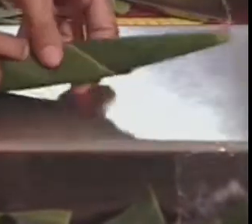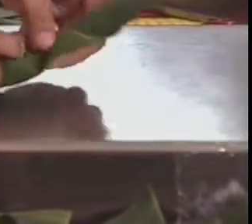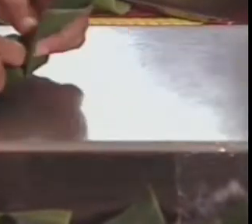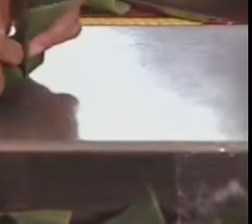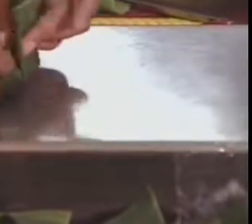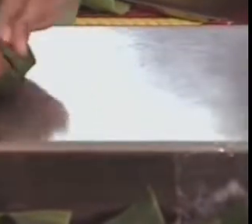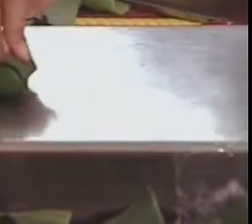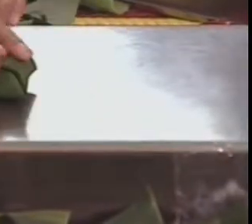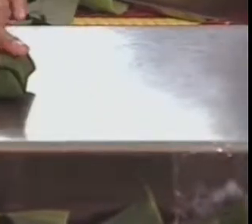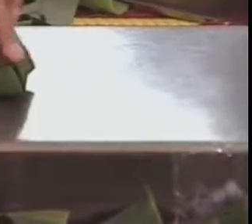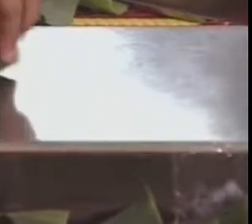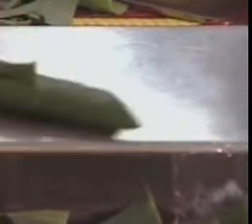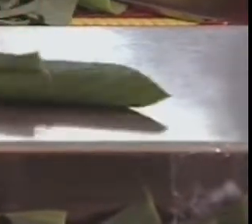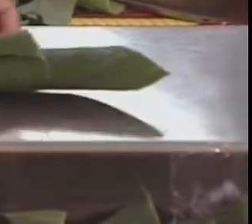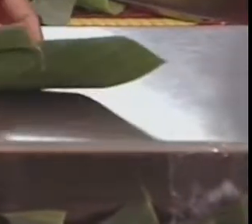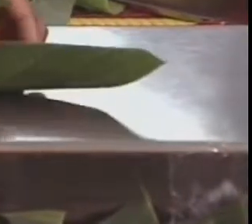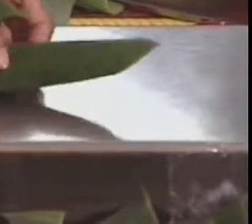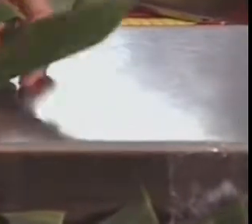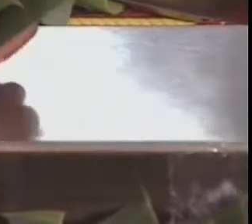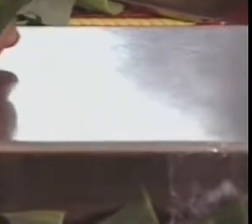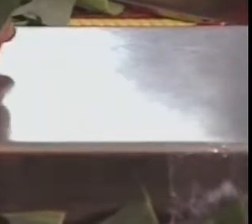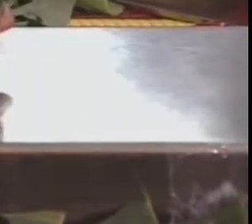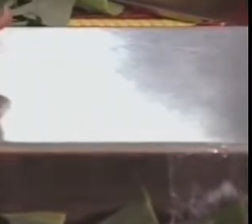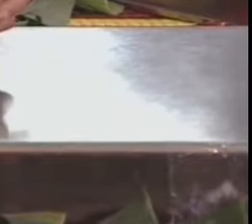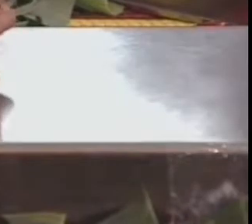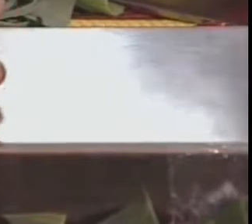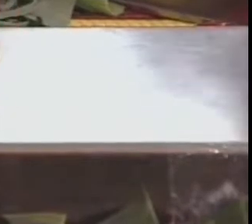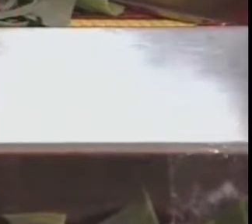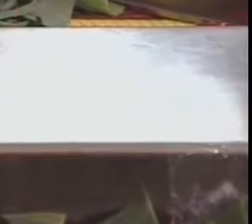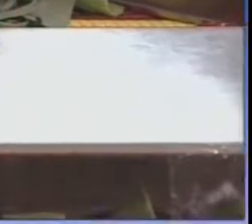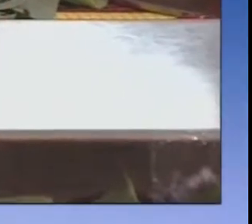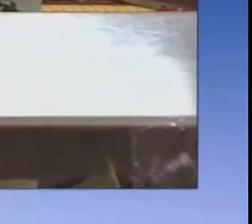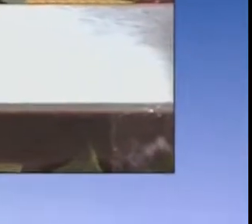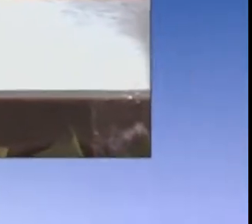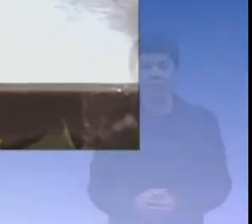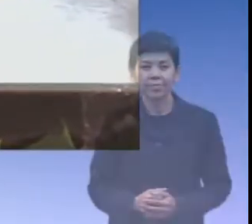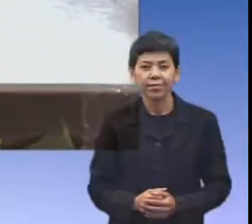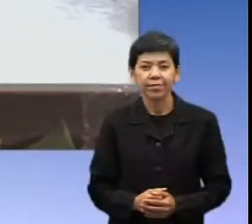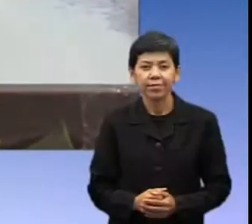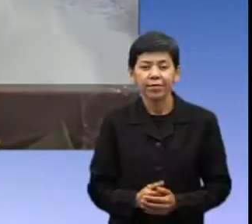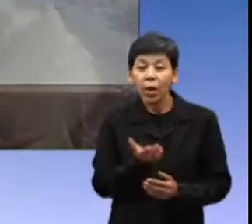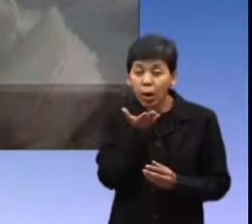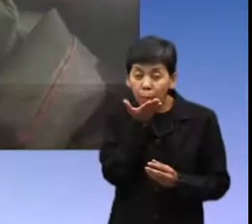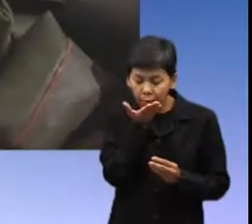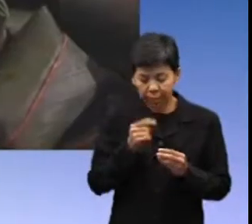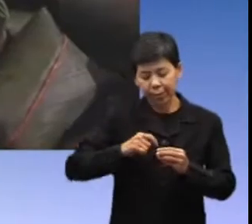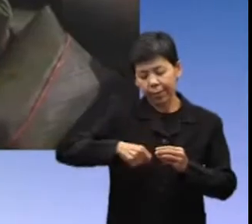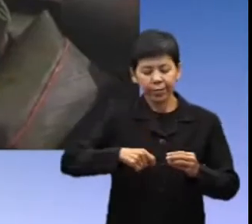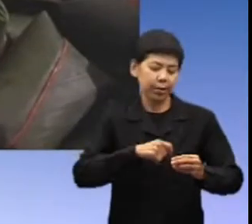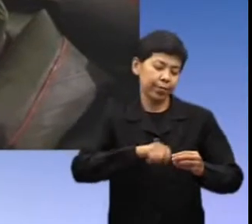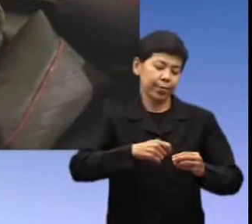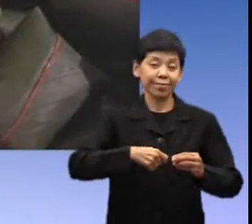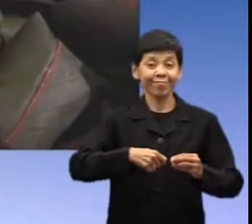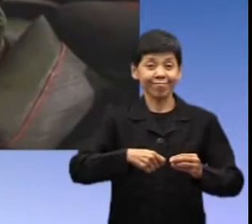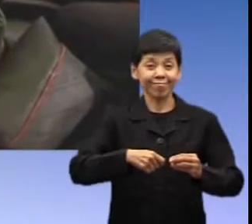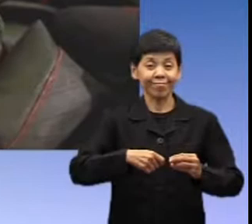เ ช้หนังยางรัดห่อแหนมปลา